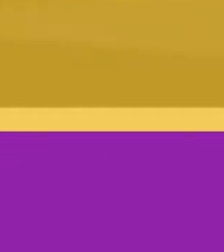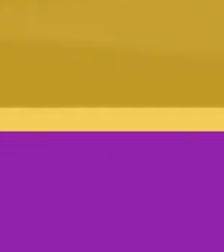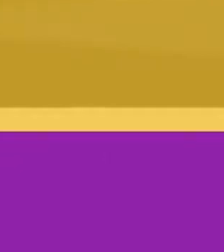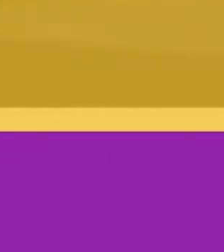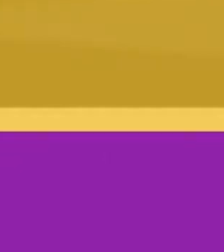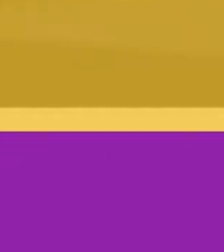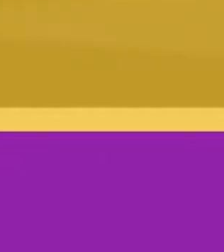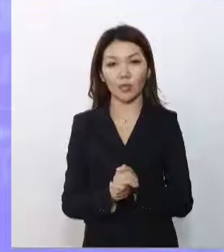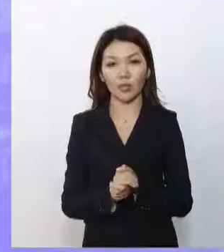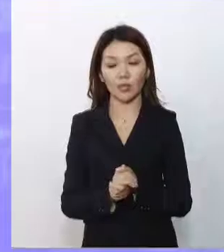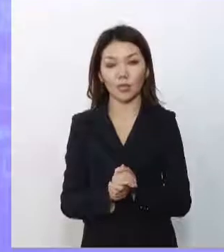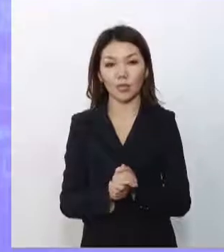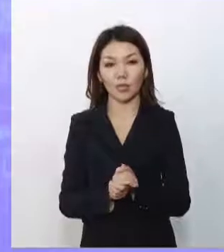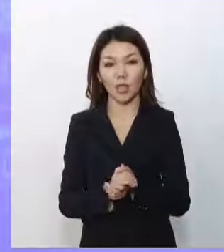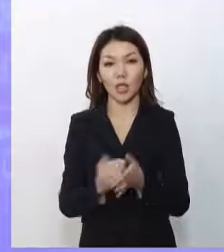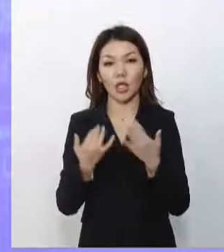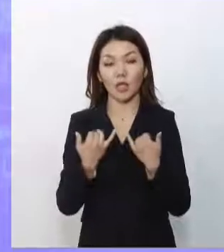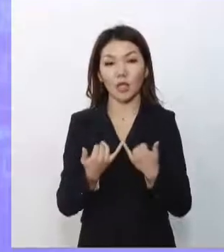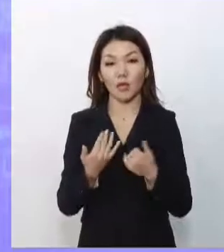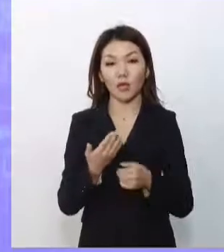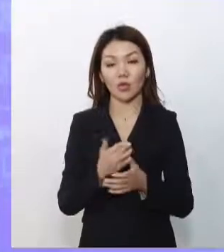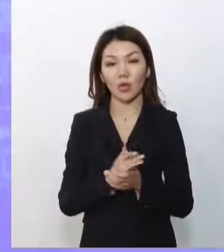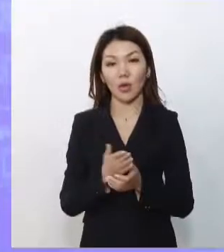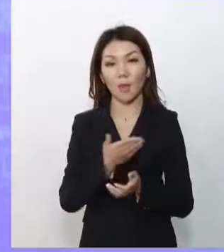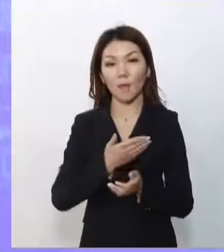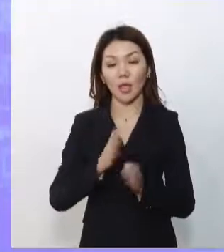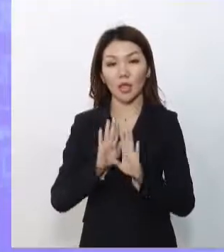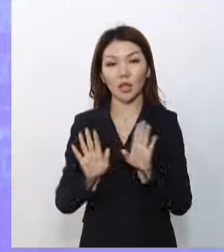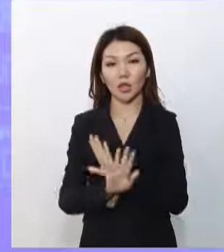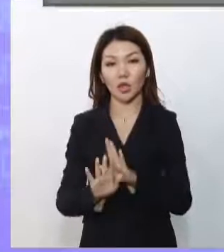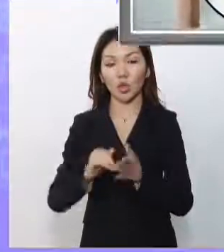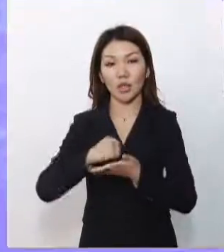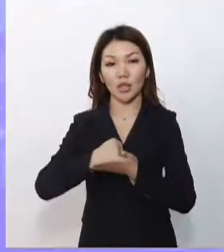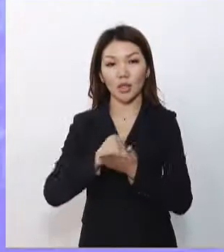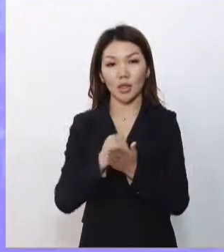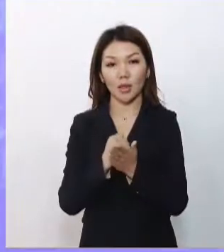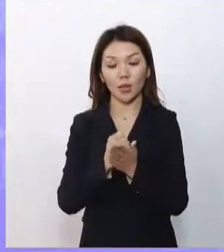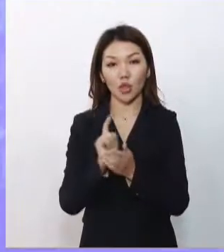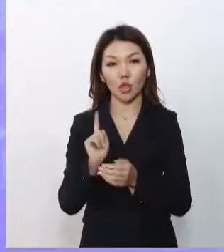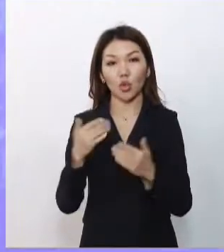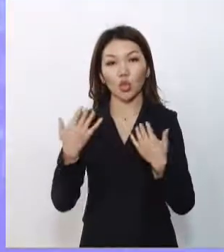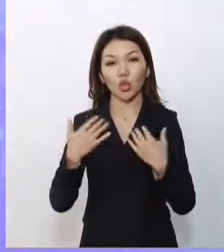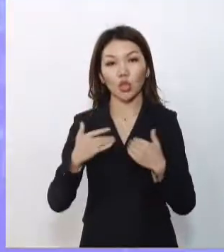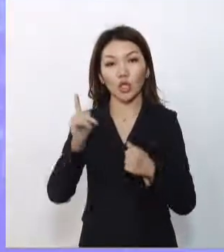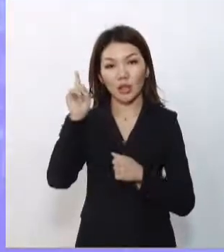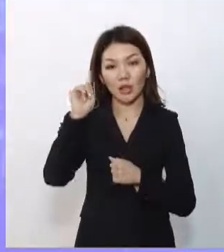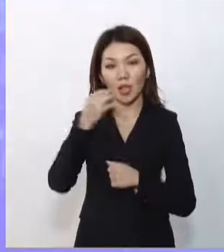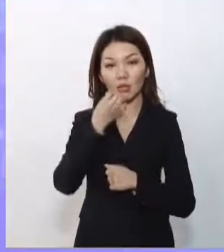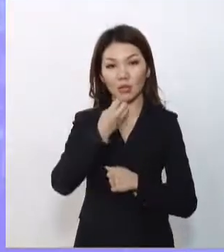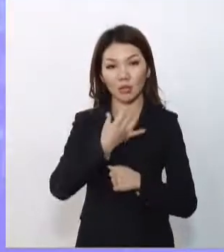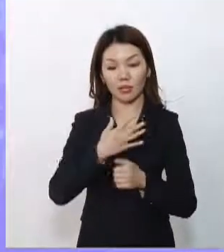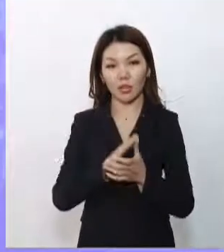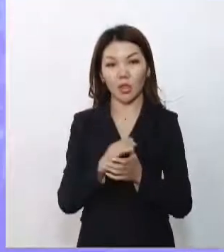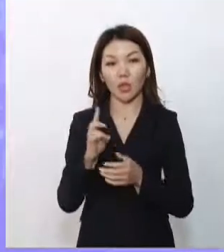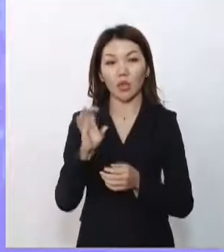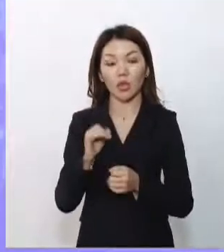Телеурок. Сегодня на уроке мы не только закрепим то, что уже знаем, но и сделаем